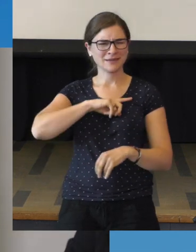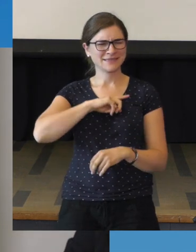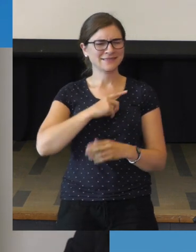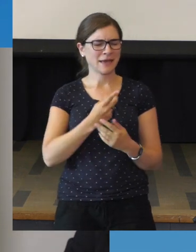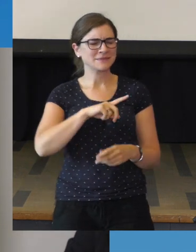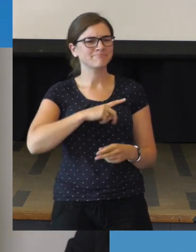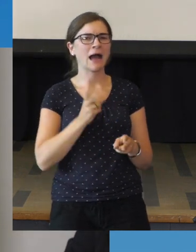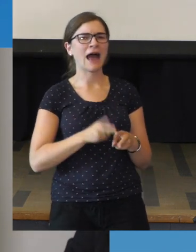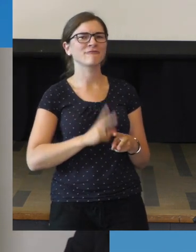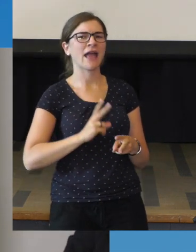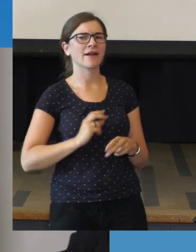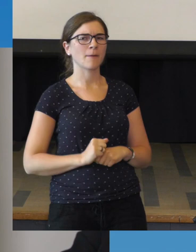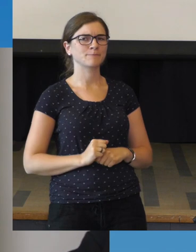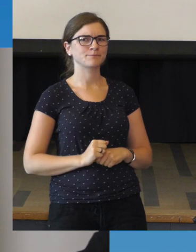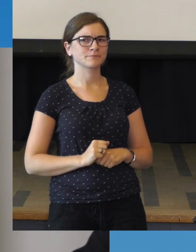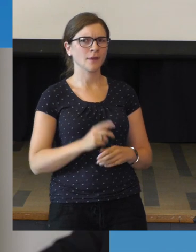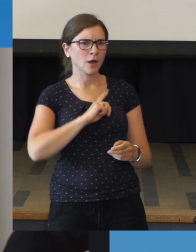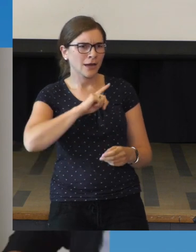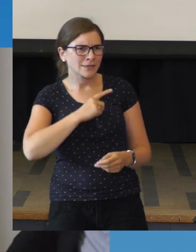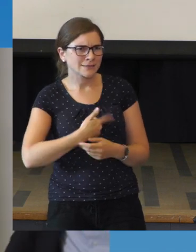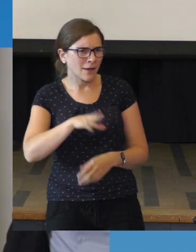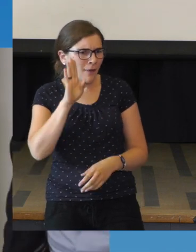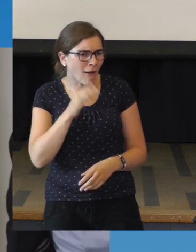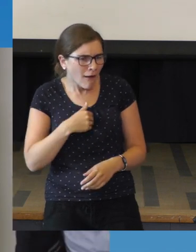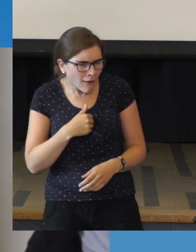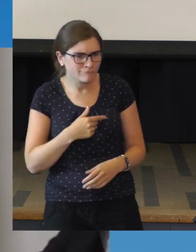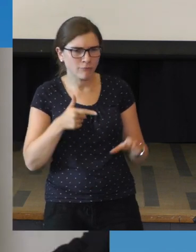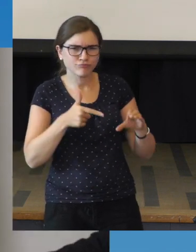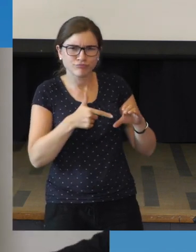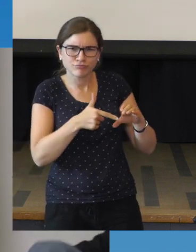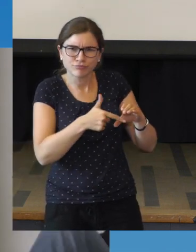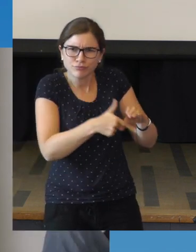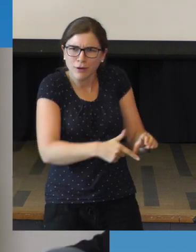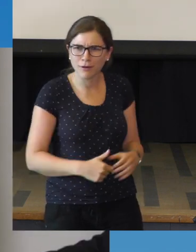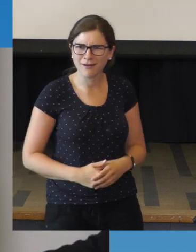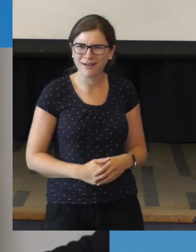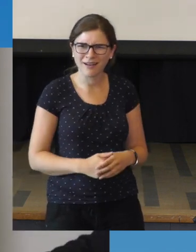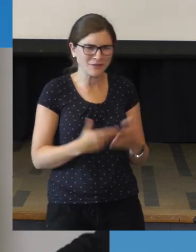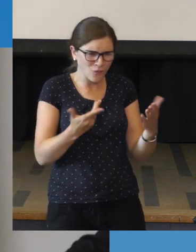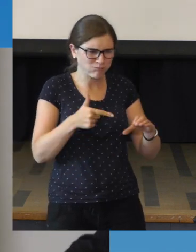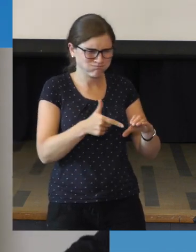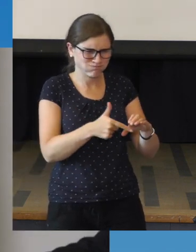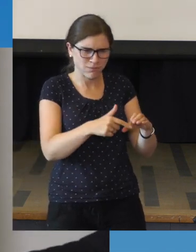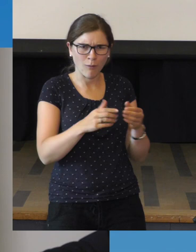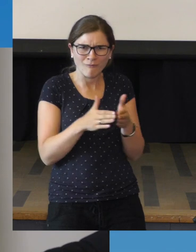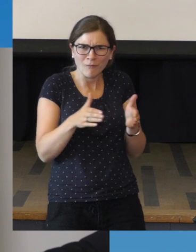habe gehört, Bohrkopf, 320.000 Umdrehungen. Wie klein ist der denn?